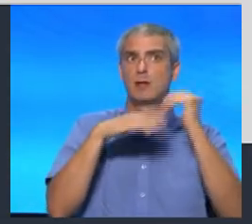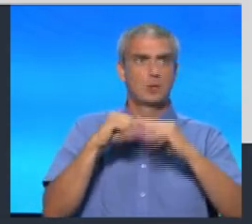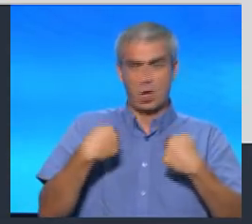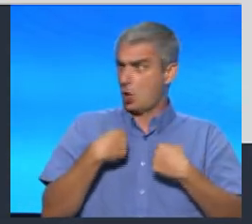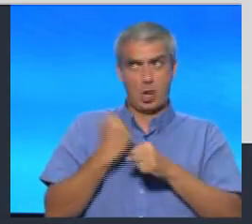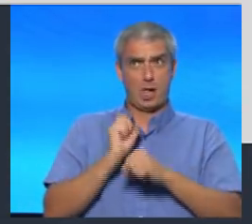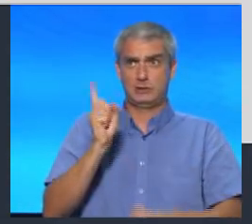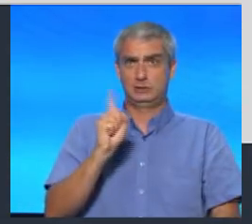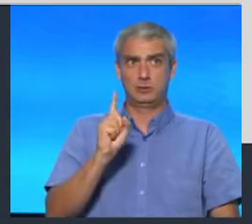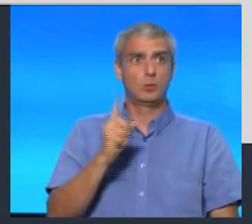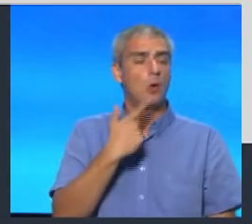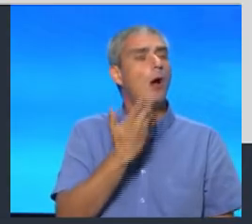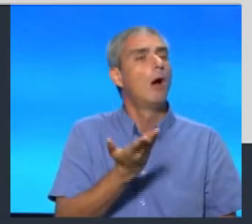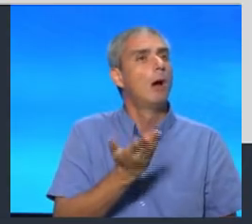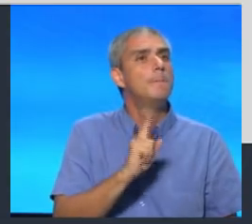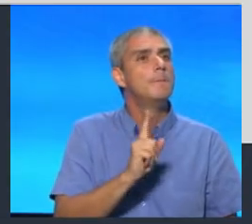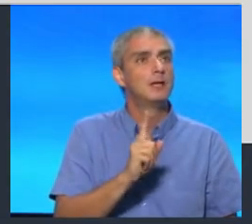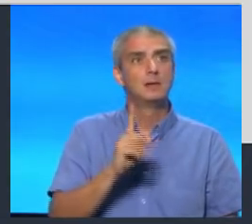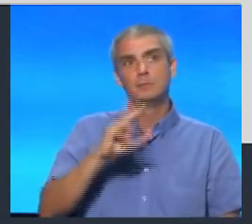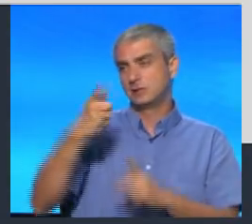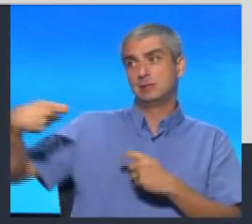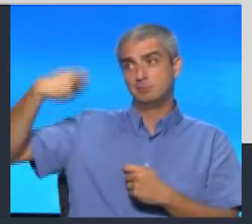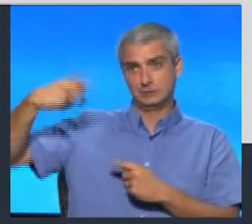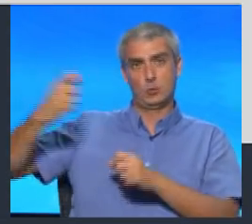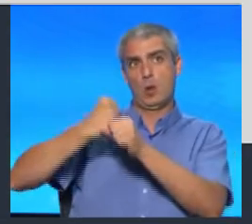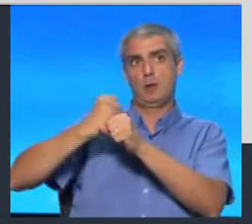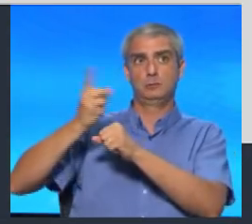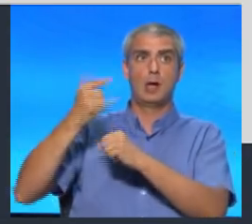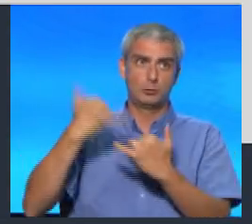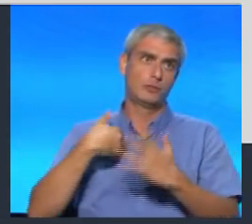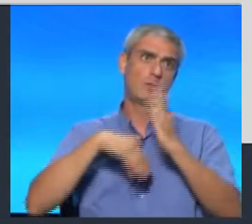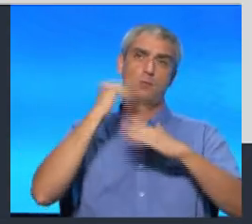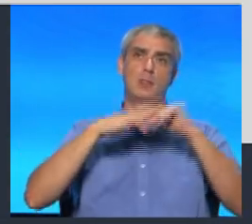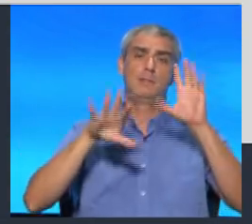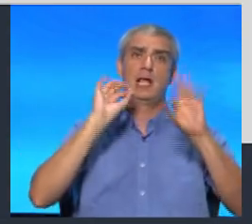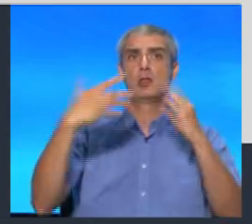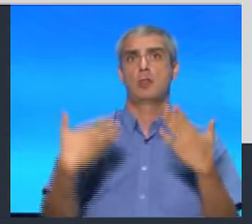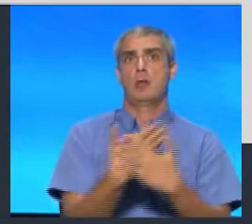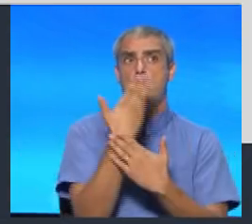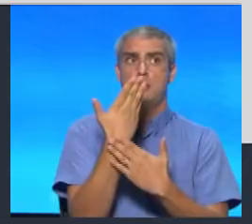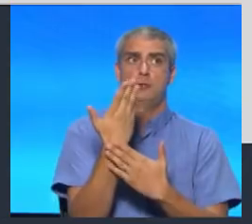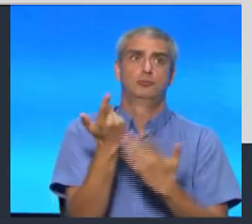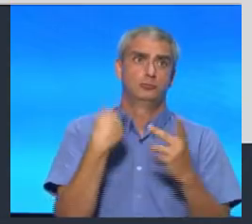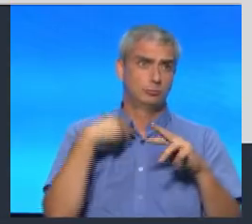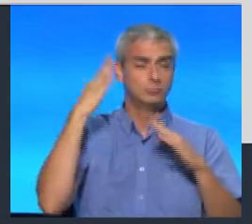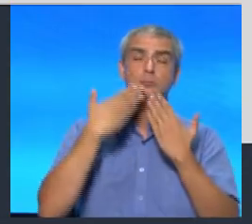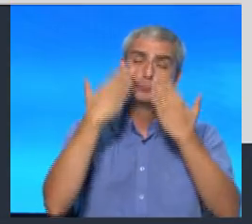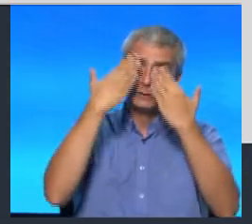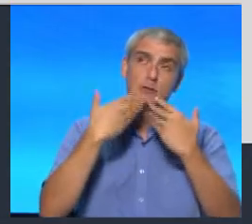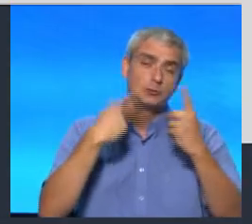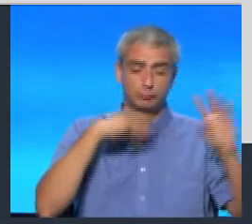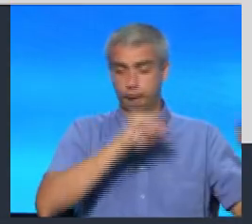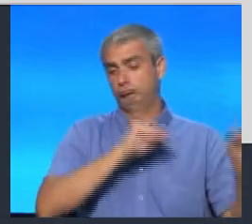ידינו. על זה שמזכיר לנו. ועכשיו אנחנו בונים קניון חדש במבשרת, ובעזרת השם אנחנו נעבור לקניון